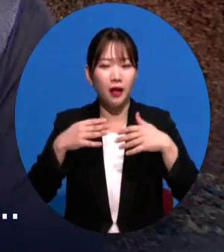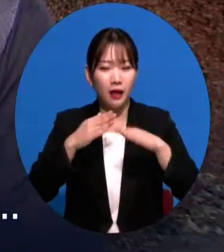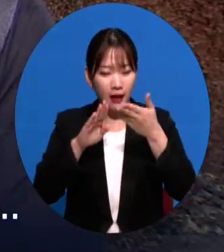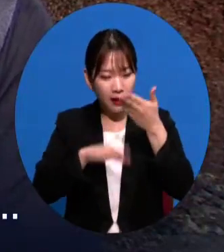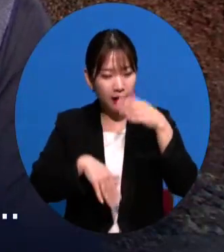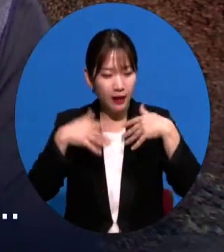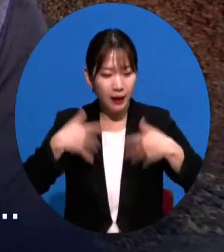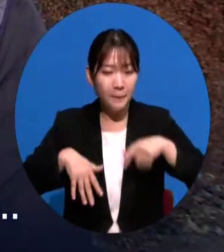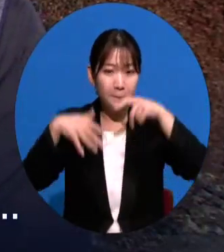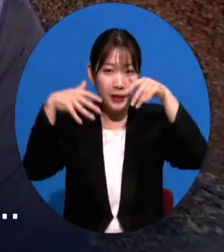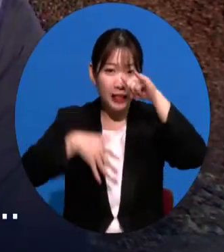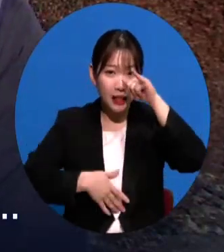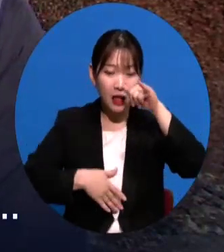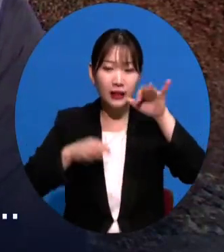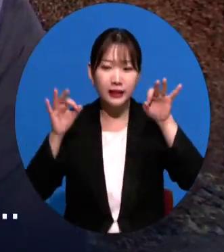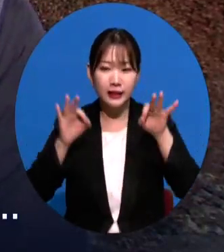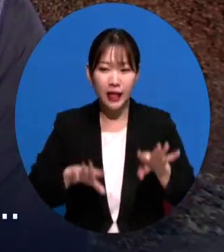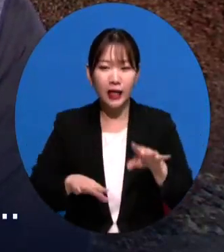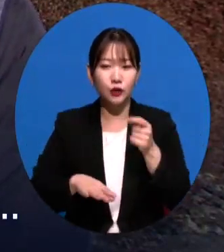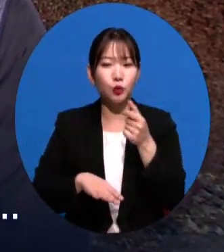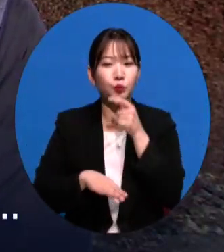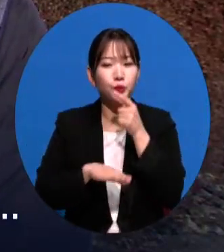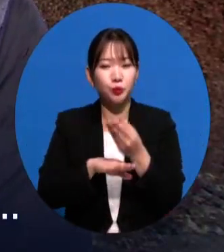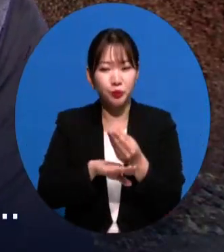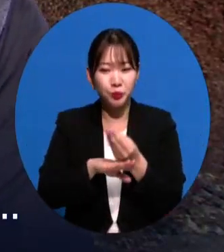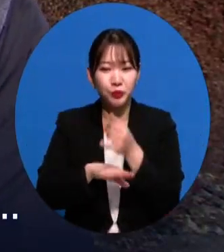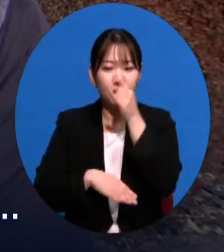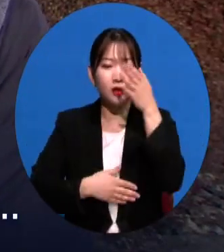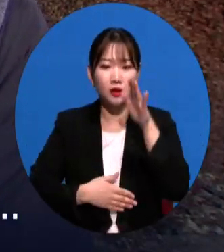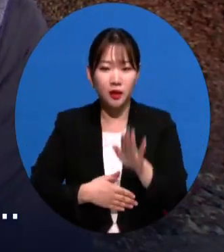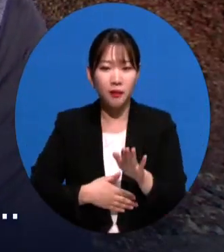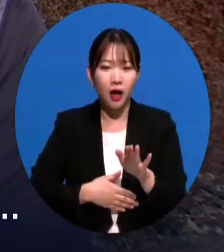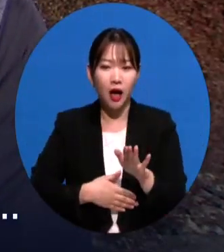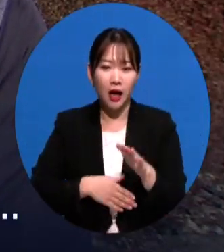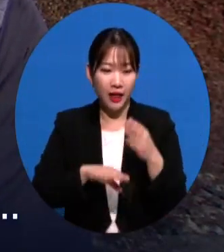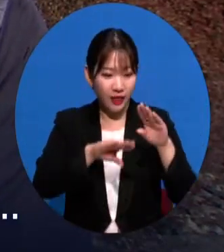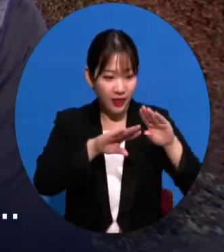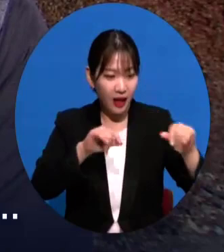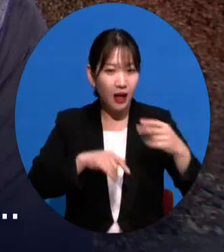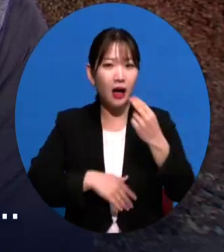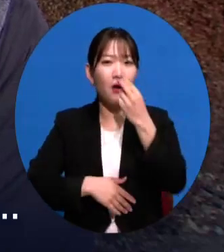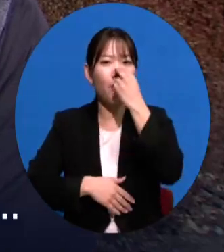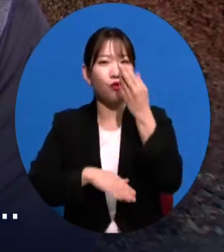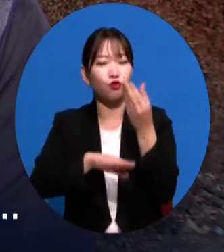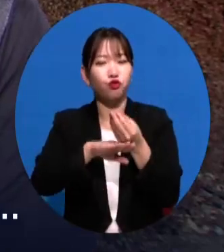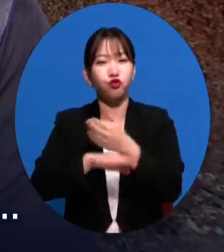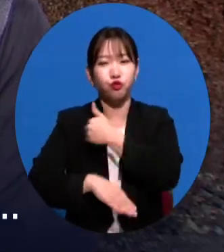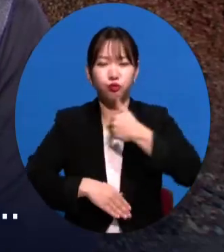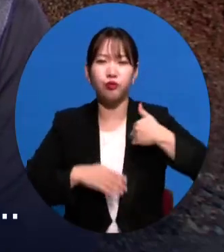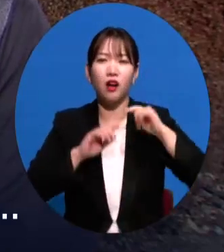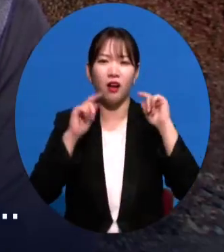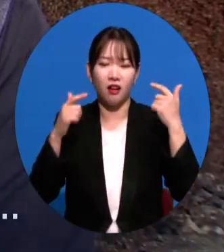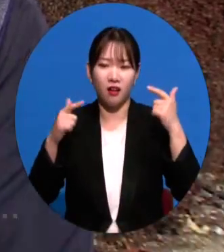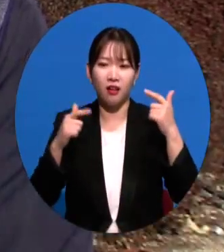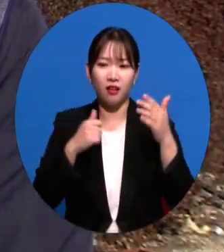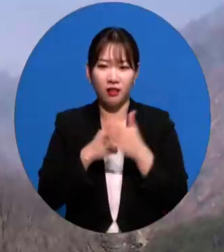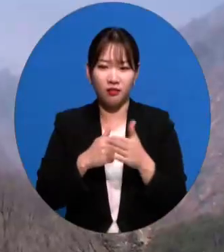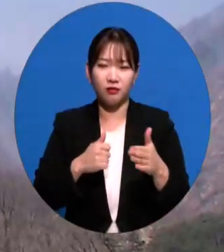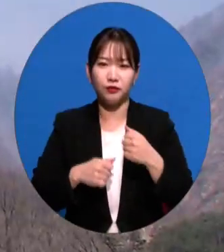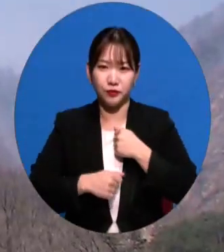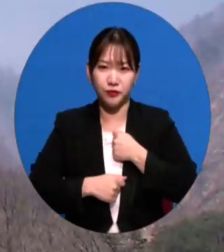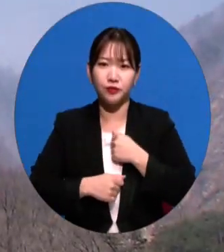오는 경우에는 일시적으로 습도를 높일 수는 있겠지만 지표면과 대기를 적실 만큼 수증기가 충분하지 않기